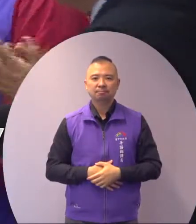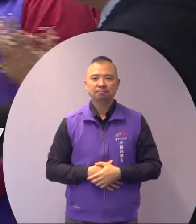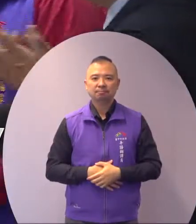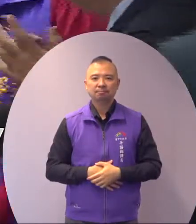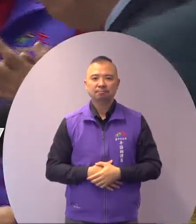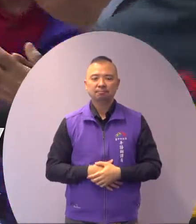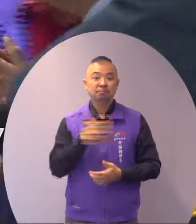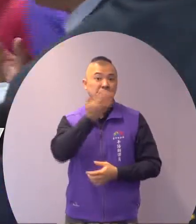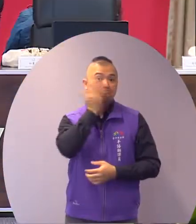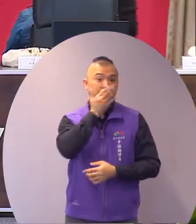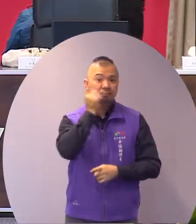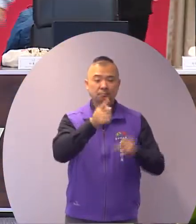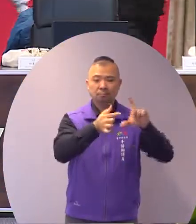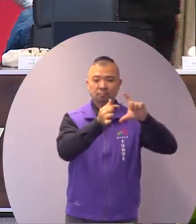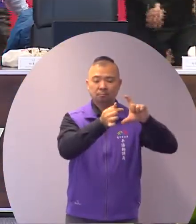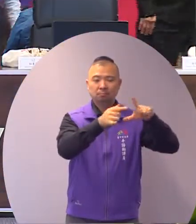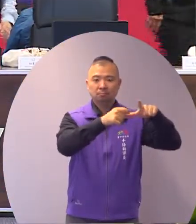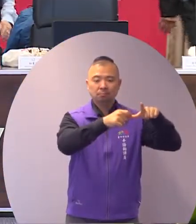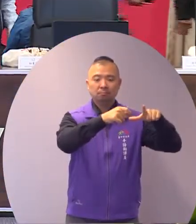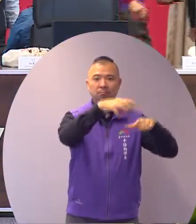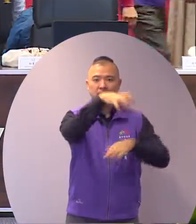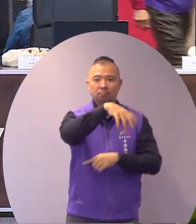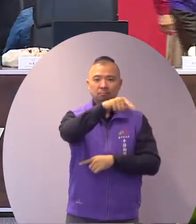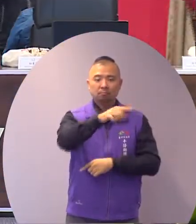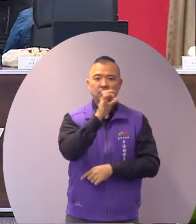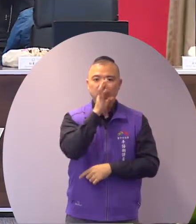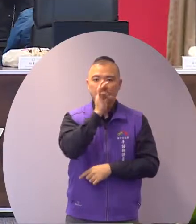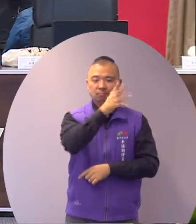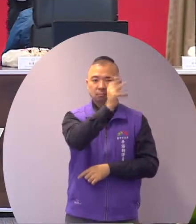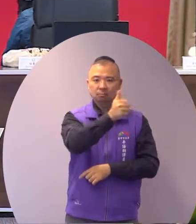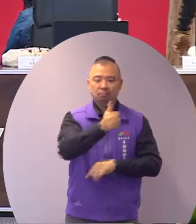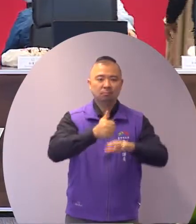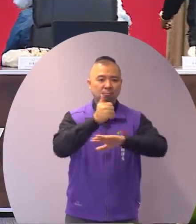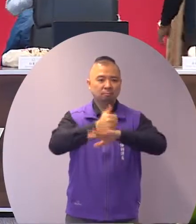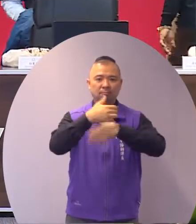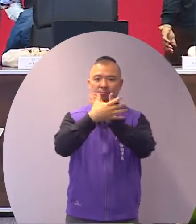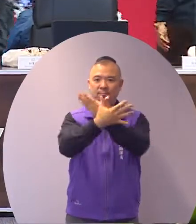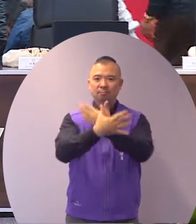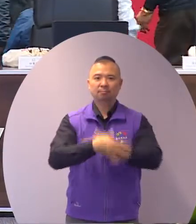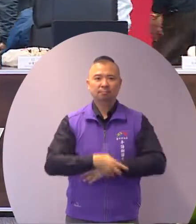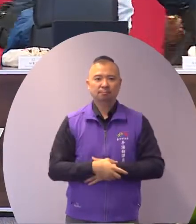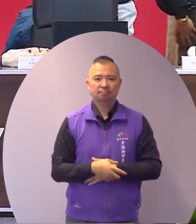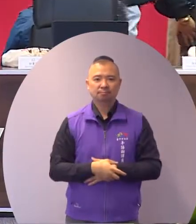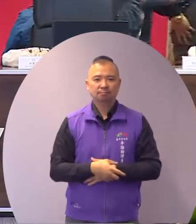请清水区公所吴水通主席上台授奖。